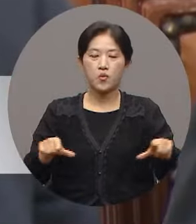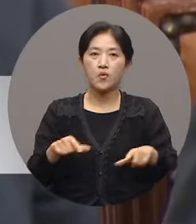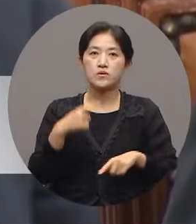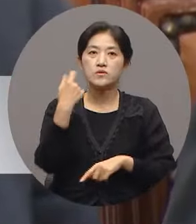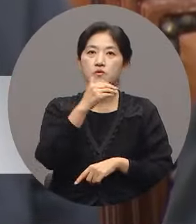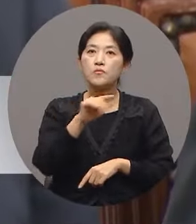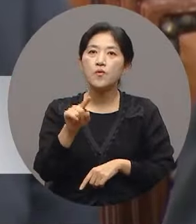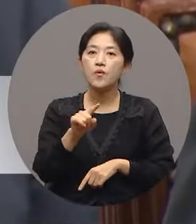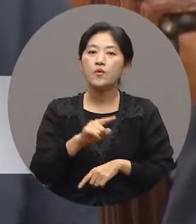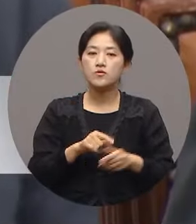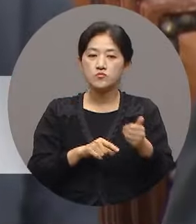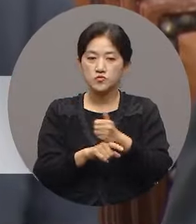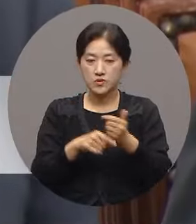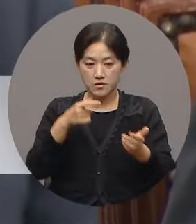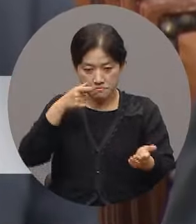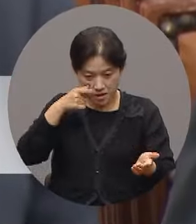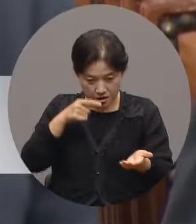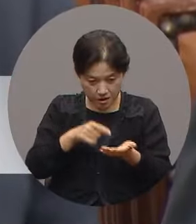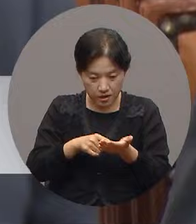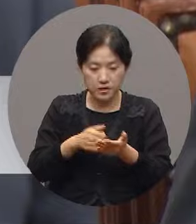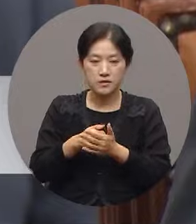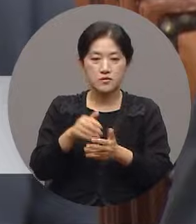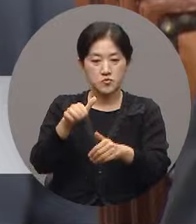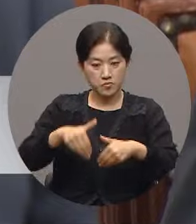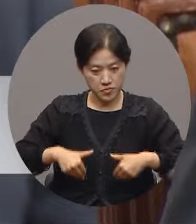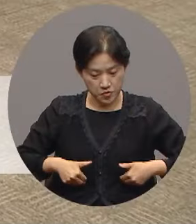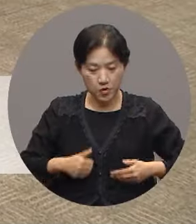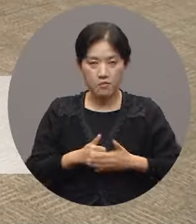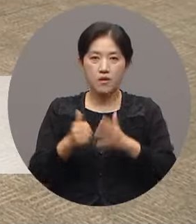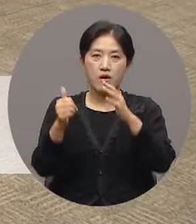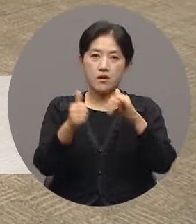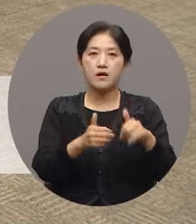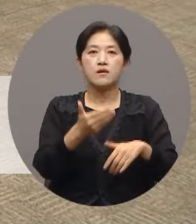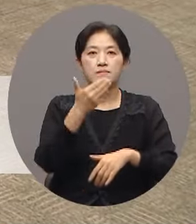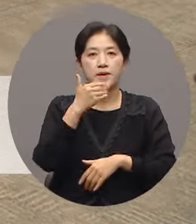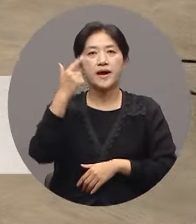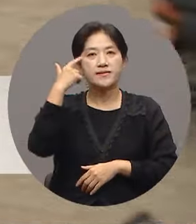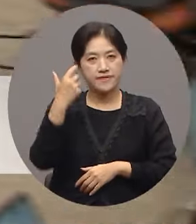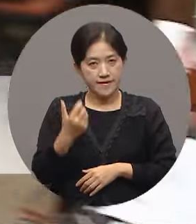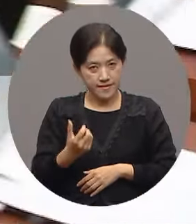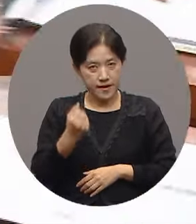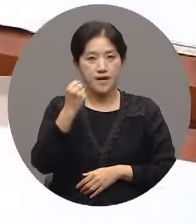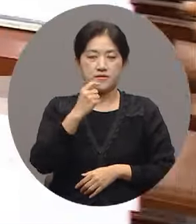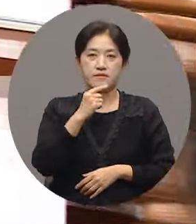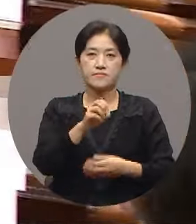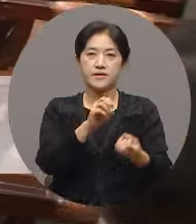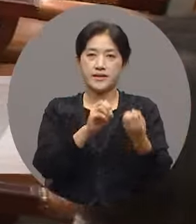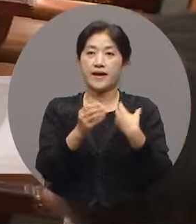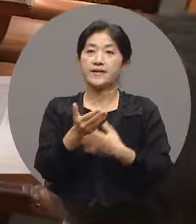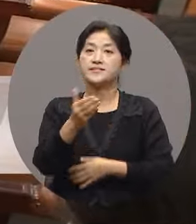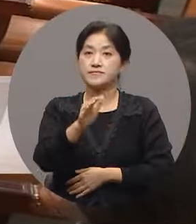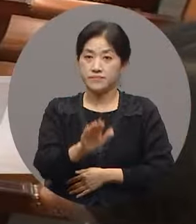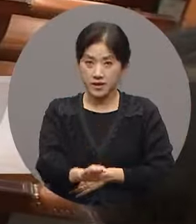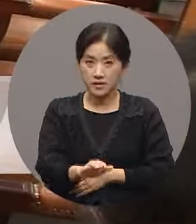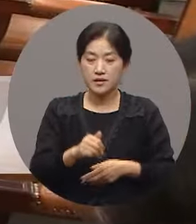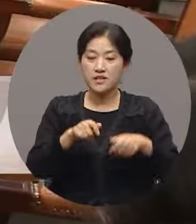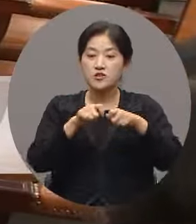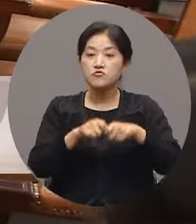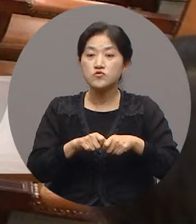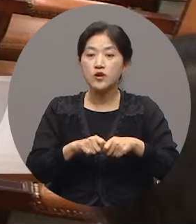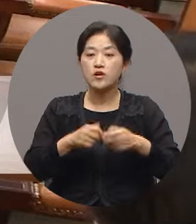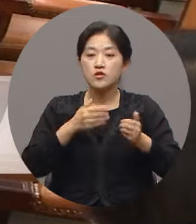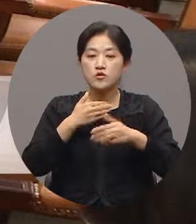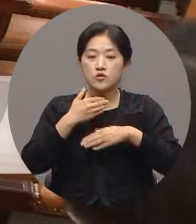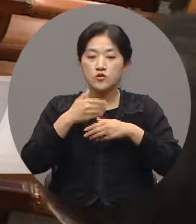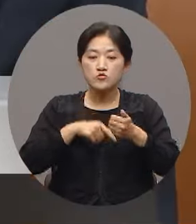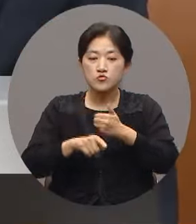수사의 단서가 포착됐다 소환의 필요성이 있으면 할 수 있다는 생각이라고 답했습니다 수가